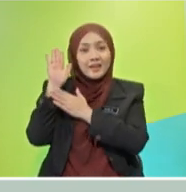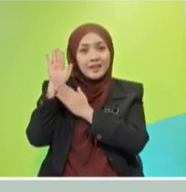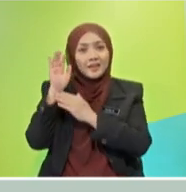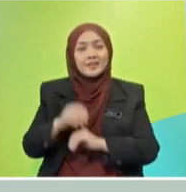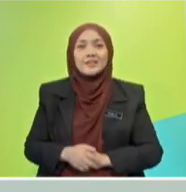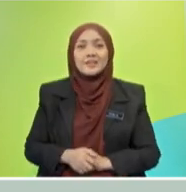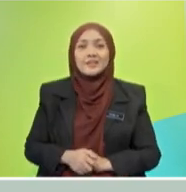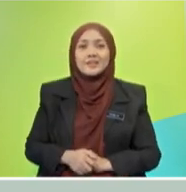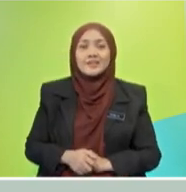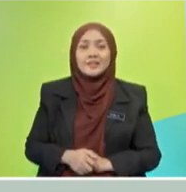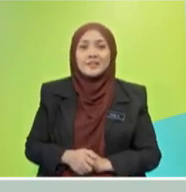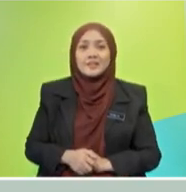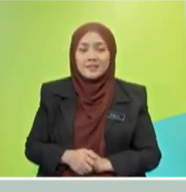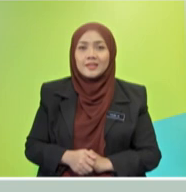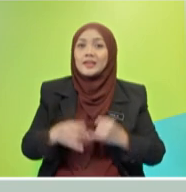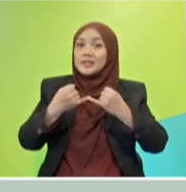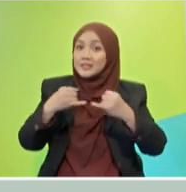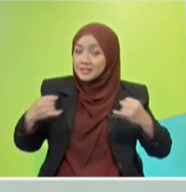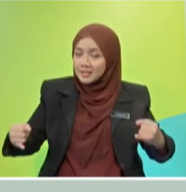jenis buah-buahan